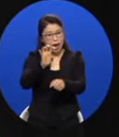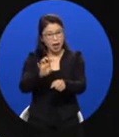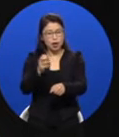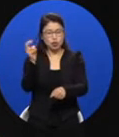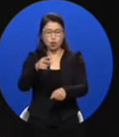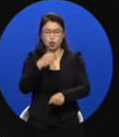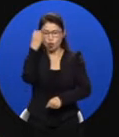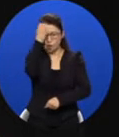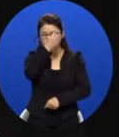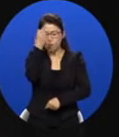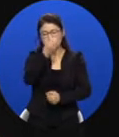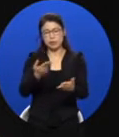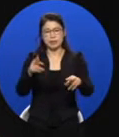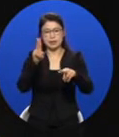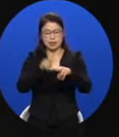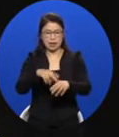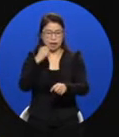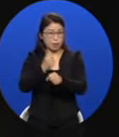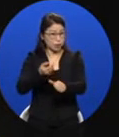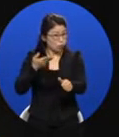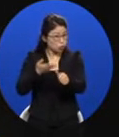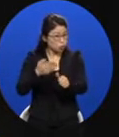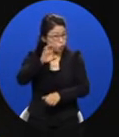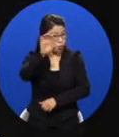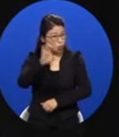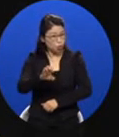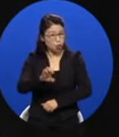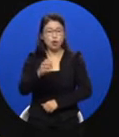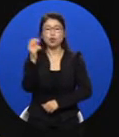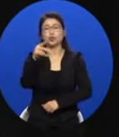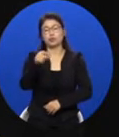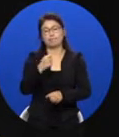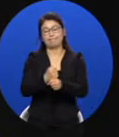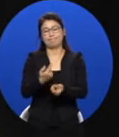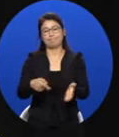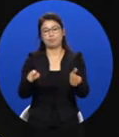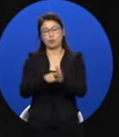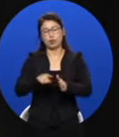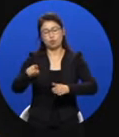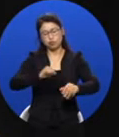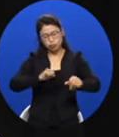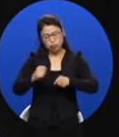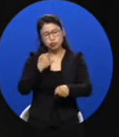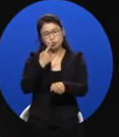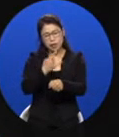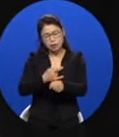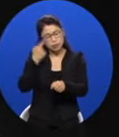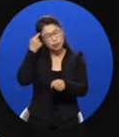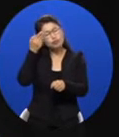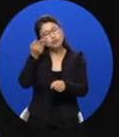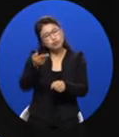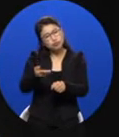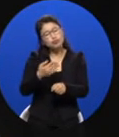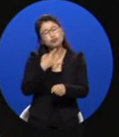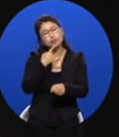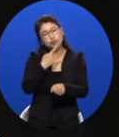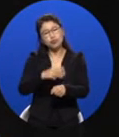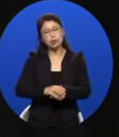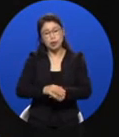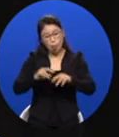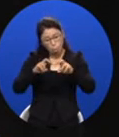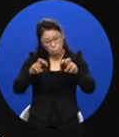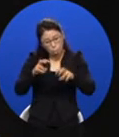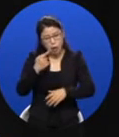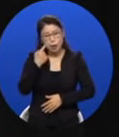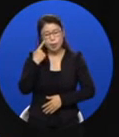고급 일자리들이 있는지 또 그걸 만들어주기 위해서 뭘 했는지라고 제가 이제 들어보고 싶은데 들여다봐도